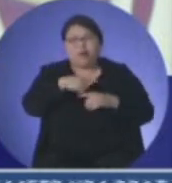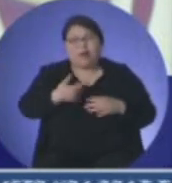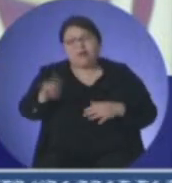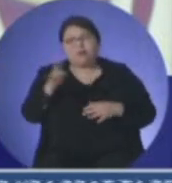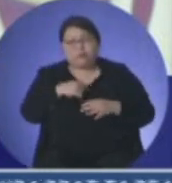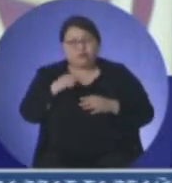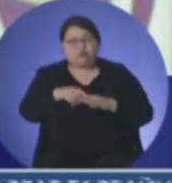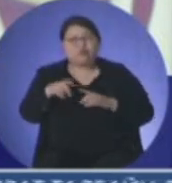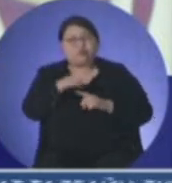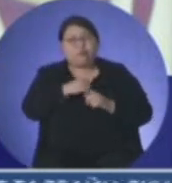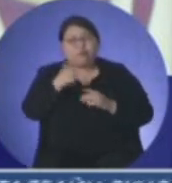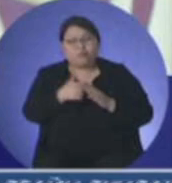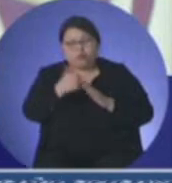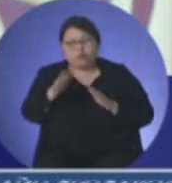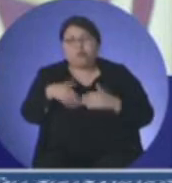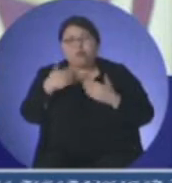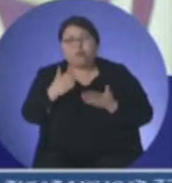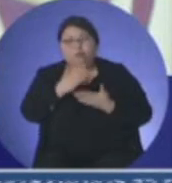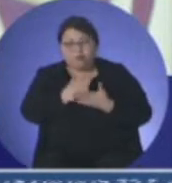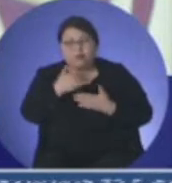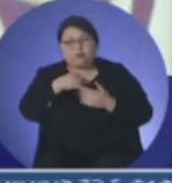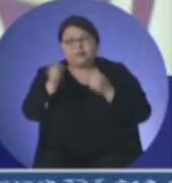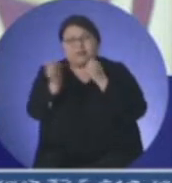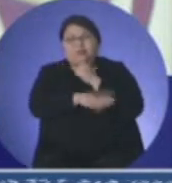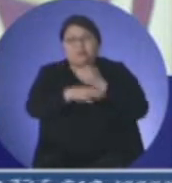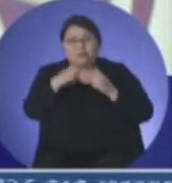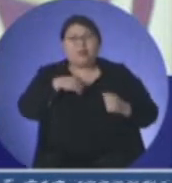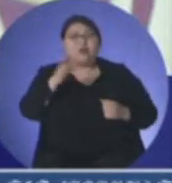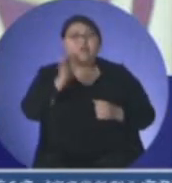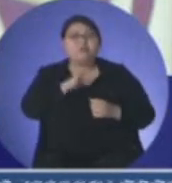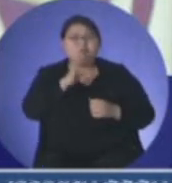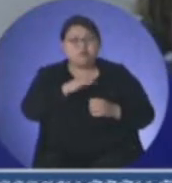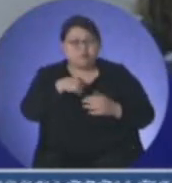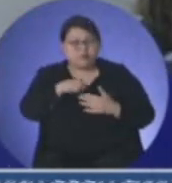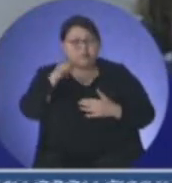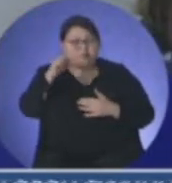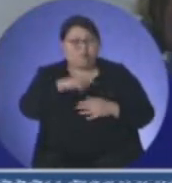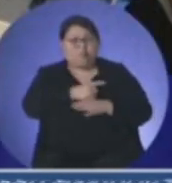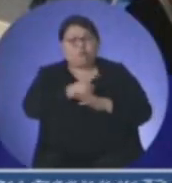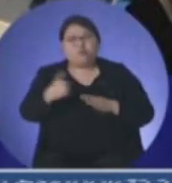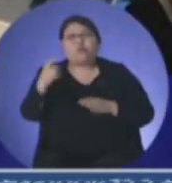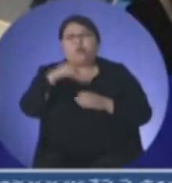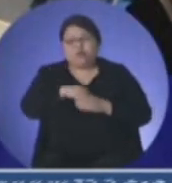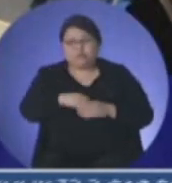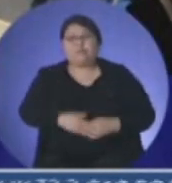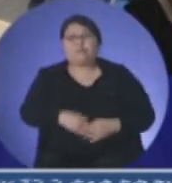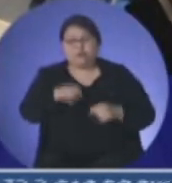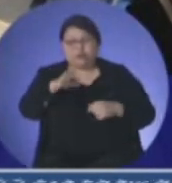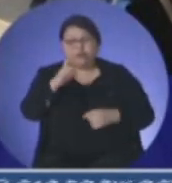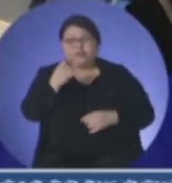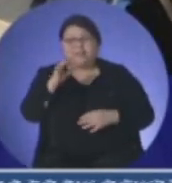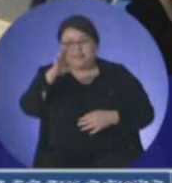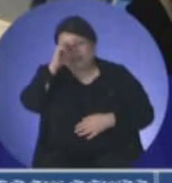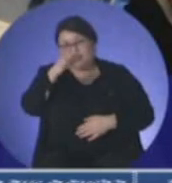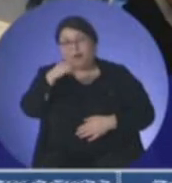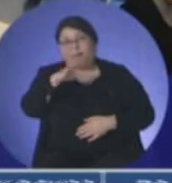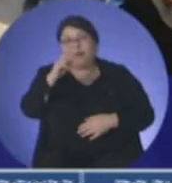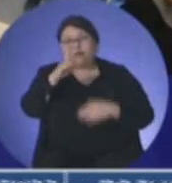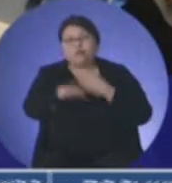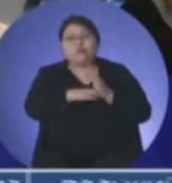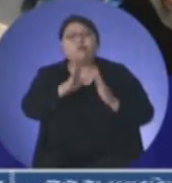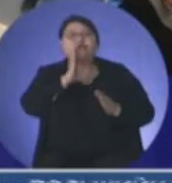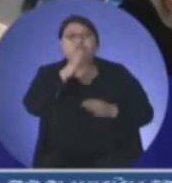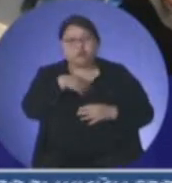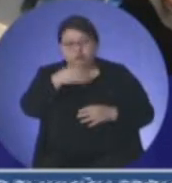өнөөдөр бүрдүүлж ийж ядууралтай их тэмцэл үр дүнд төр. За ерөнхий сайд даваа гаргийн өглөө бүр төр